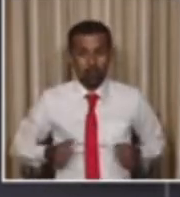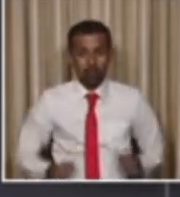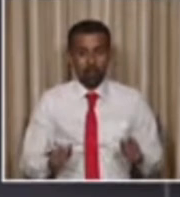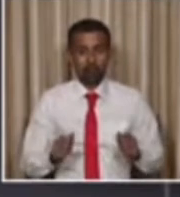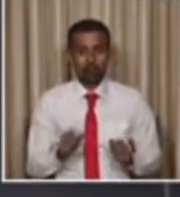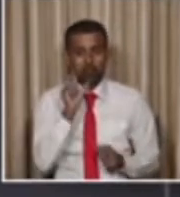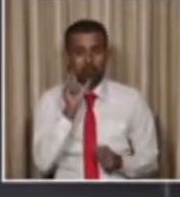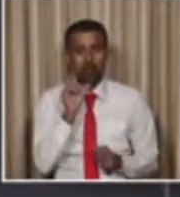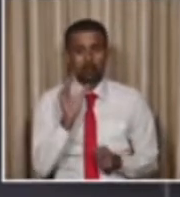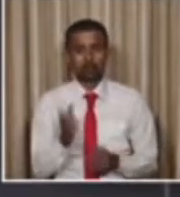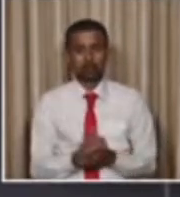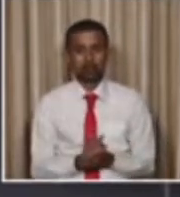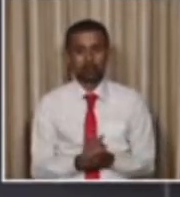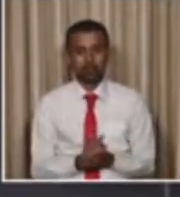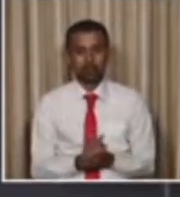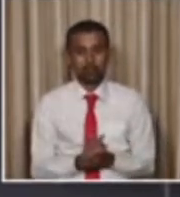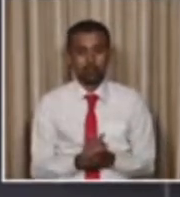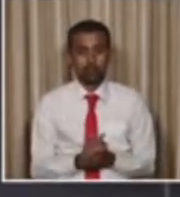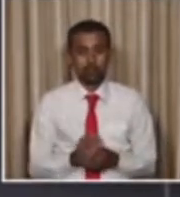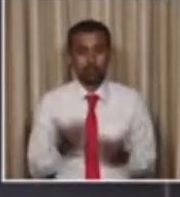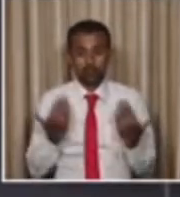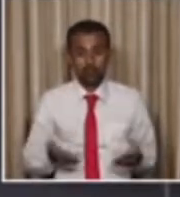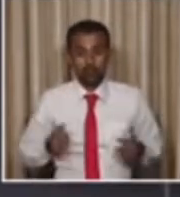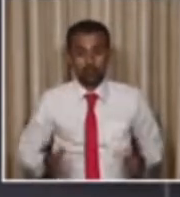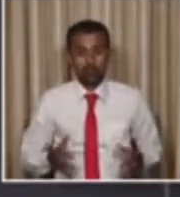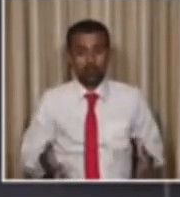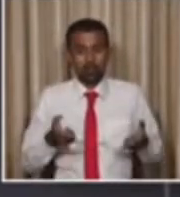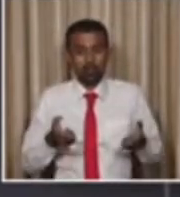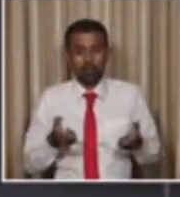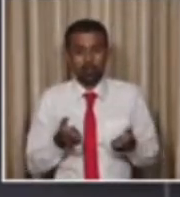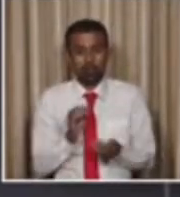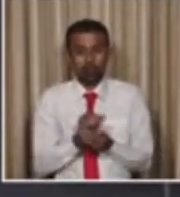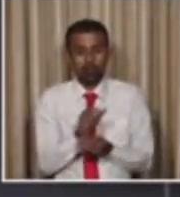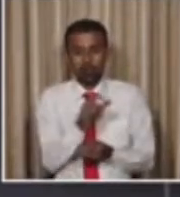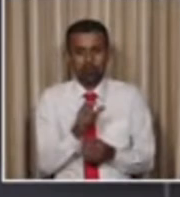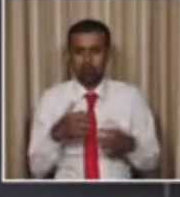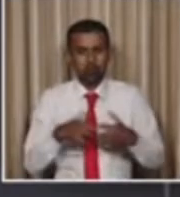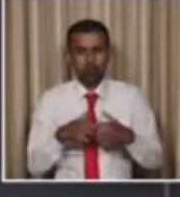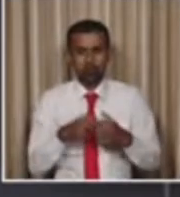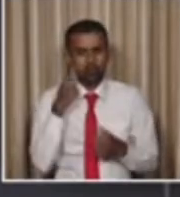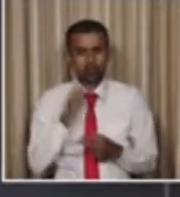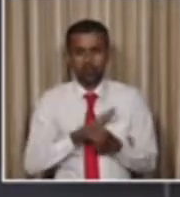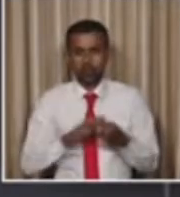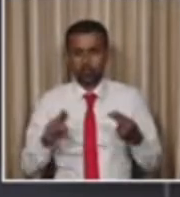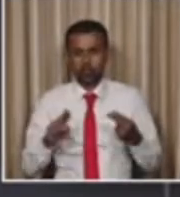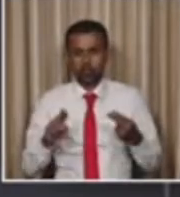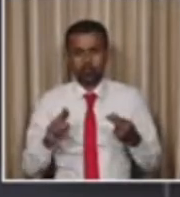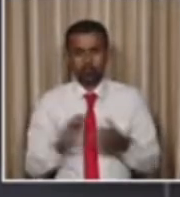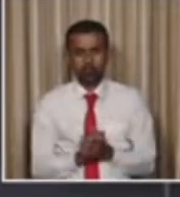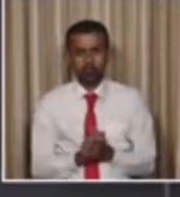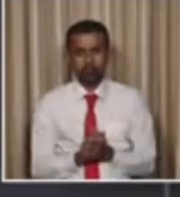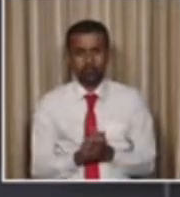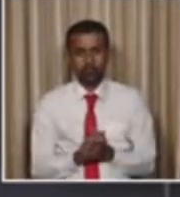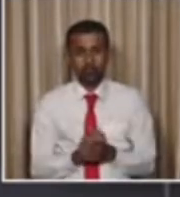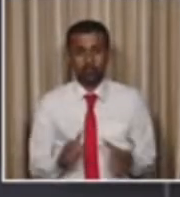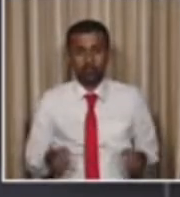ඉන්නවා සමහරක් අය ඒතුමාගේ කලිසම වැටෙනකොට අල්ලන්න ගොඩක් අය ඉන්නවා ඒක ගැන කලබල වෙන්න එපා ඒ කලිසම